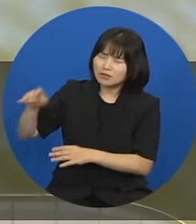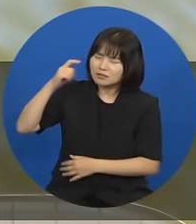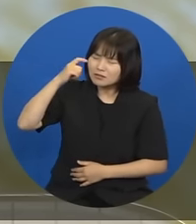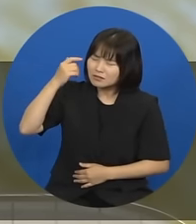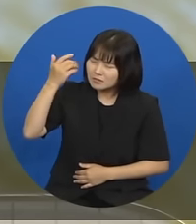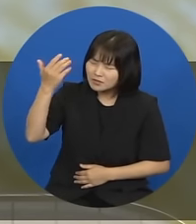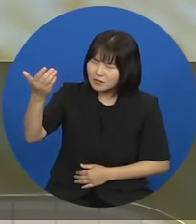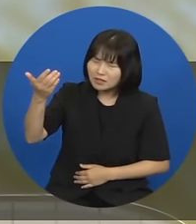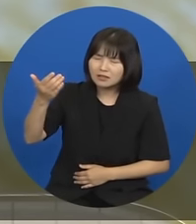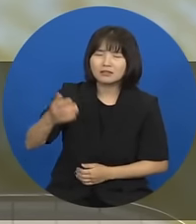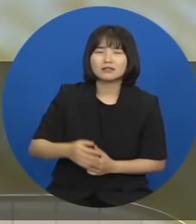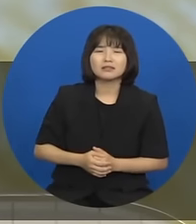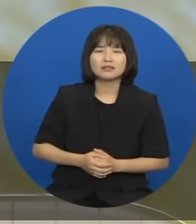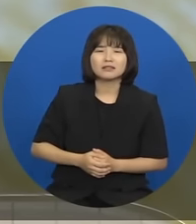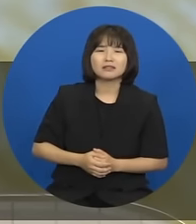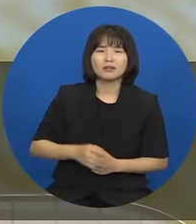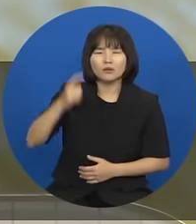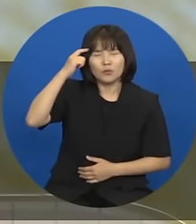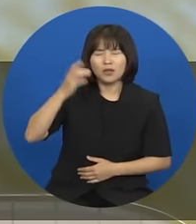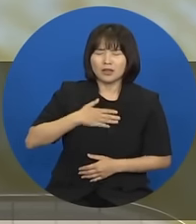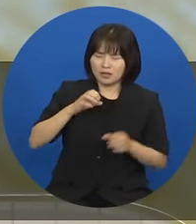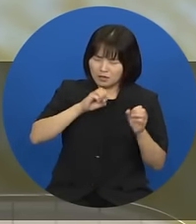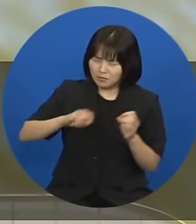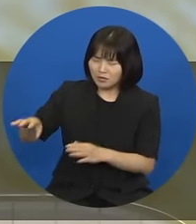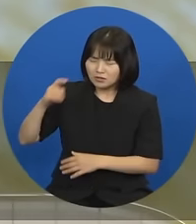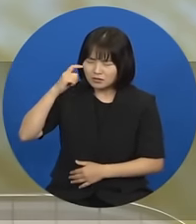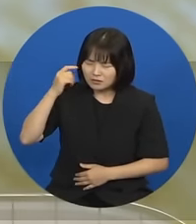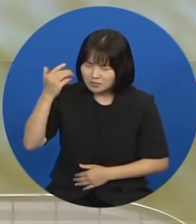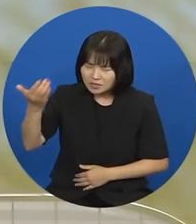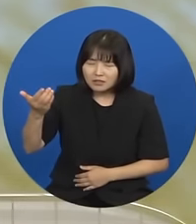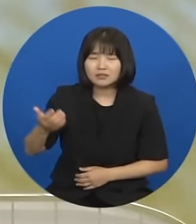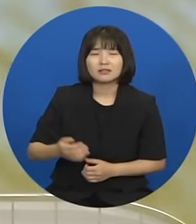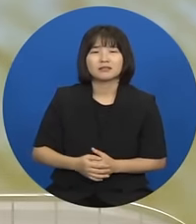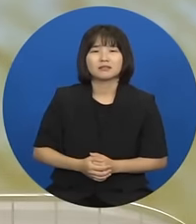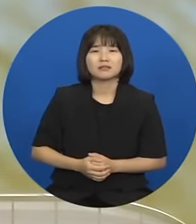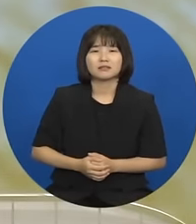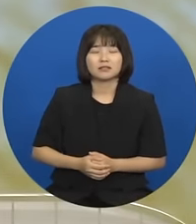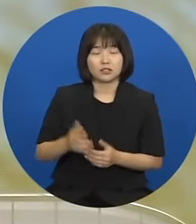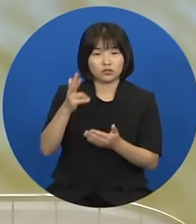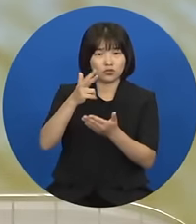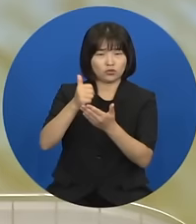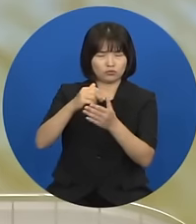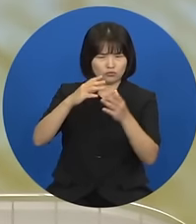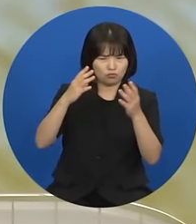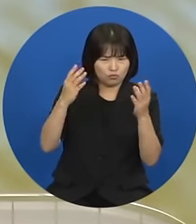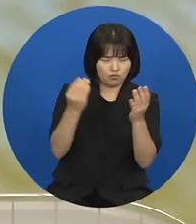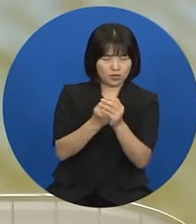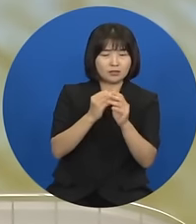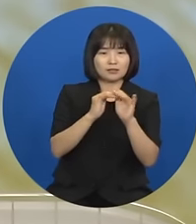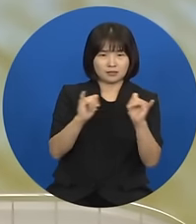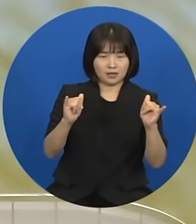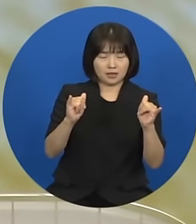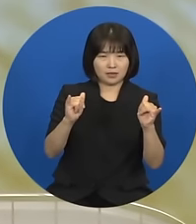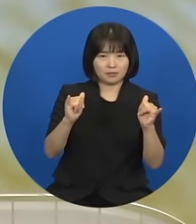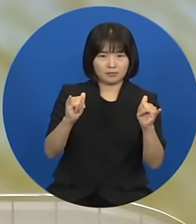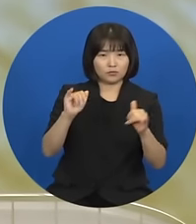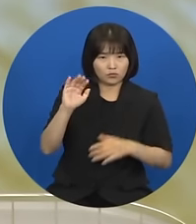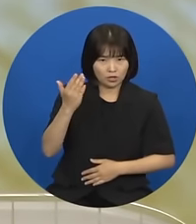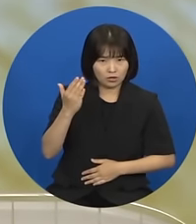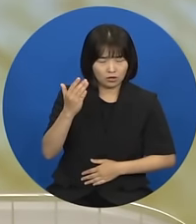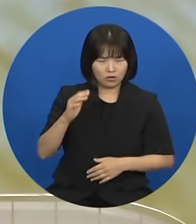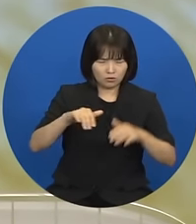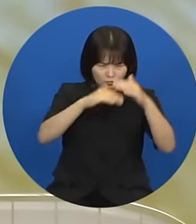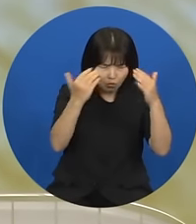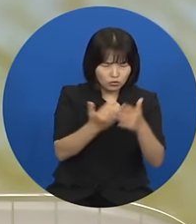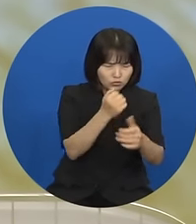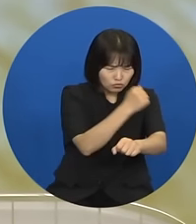버리셨나이까? 어찌하여 나를 버리셨습니까? 주님은 완전한 인간으로 오셔서 우리의 모든